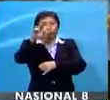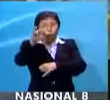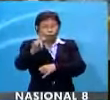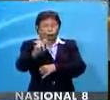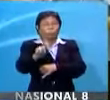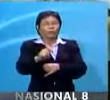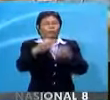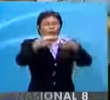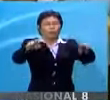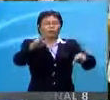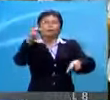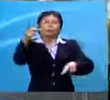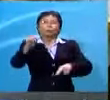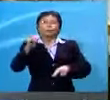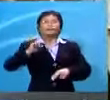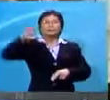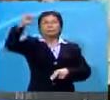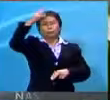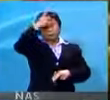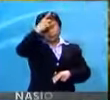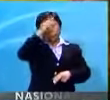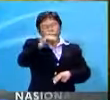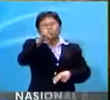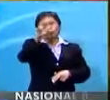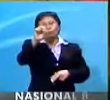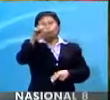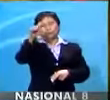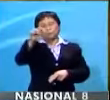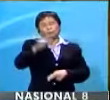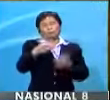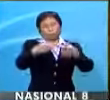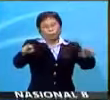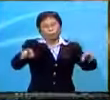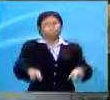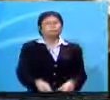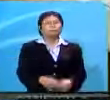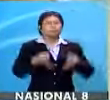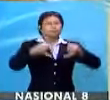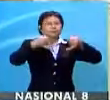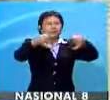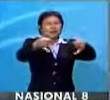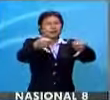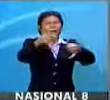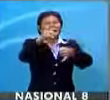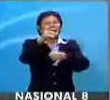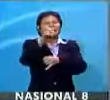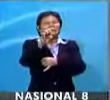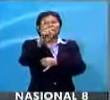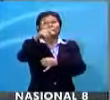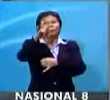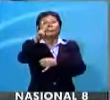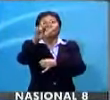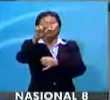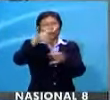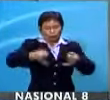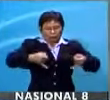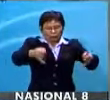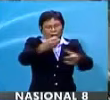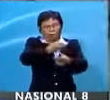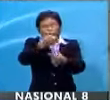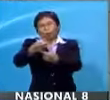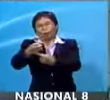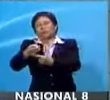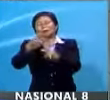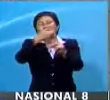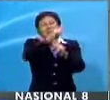oleh ketua menteri Sabah Datuk Seri Musa aman di kalabakan jalan sapulut kalabakan merupakan laluan alternatif dari Tawau ke